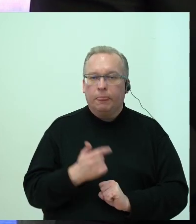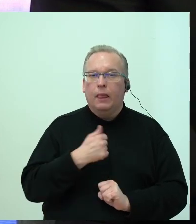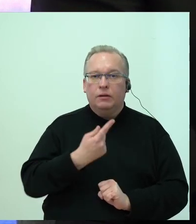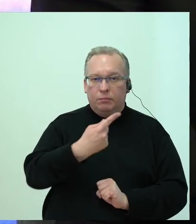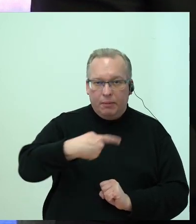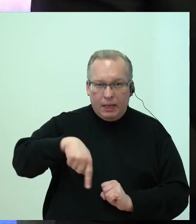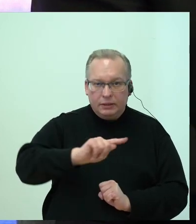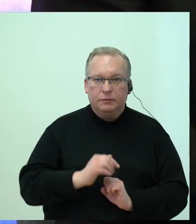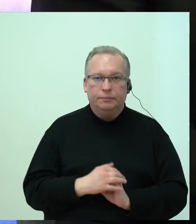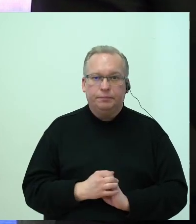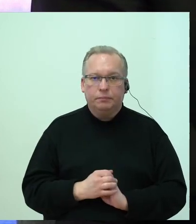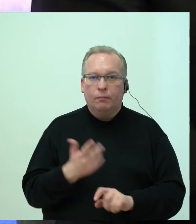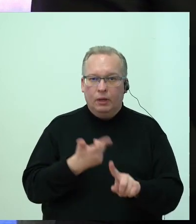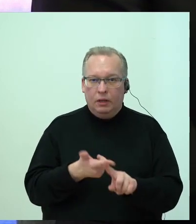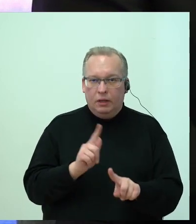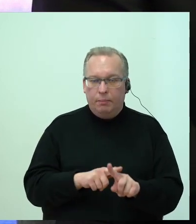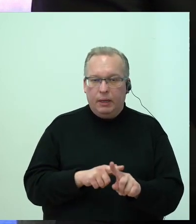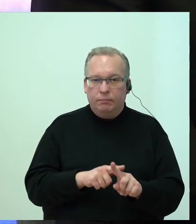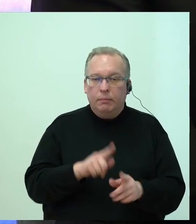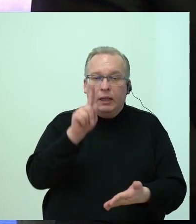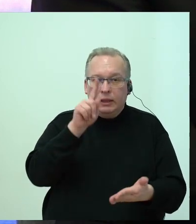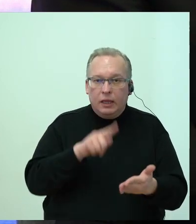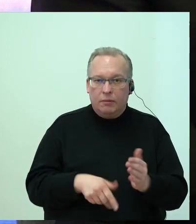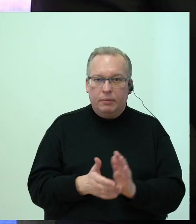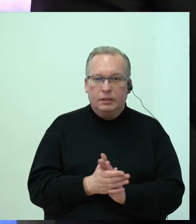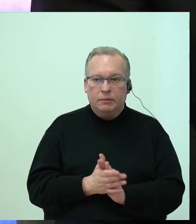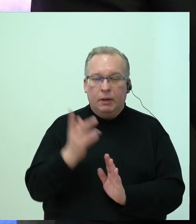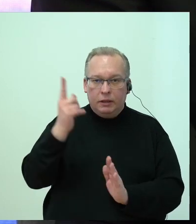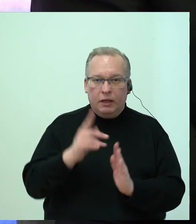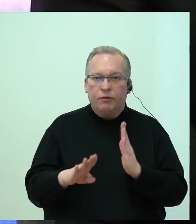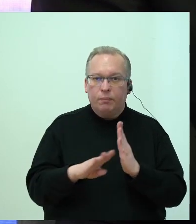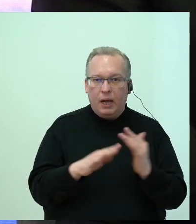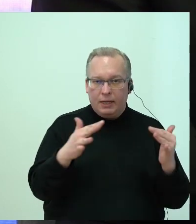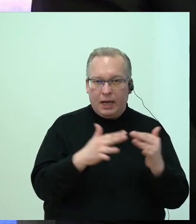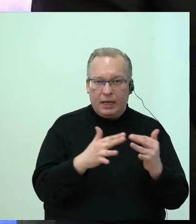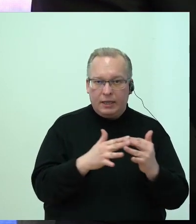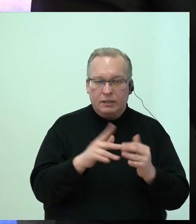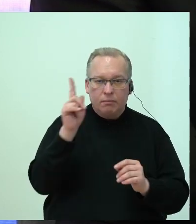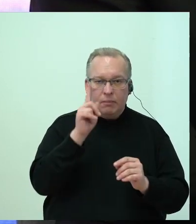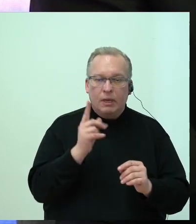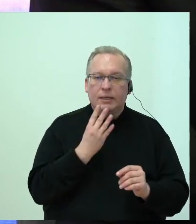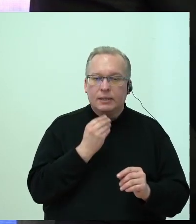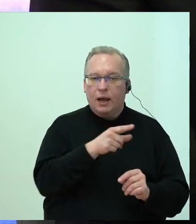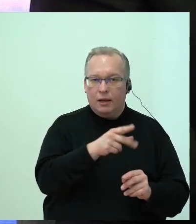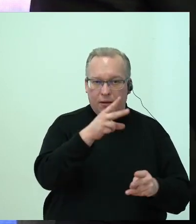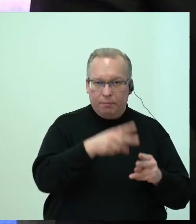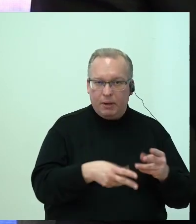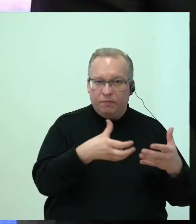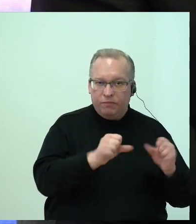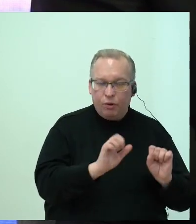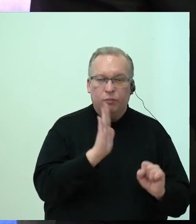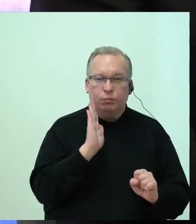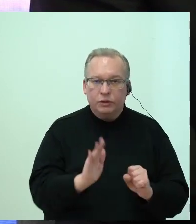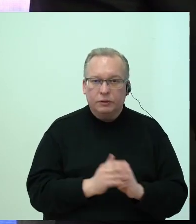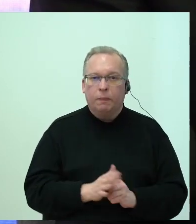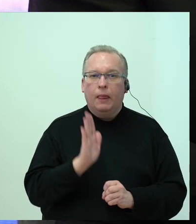mes labai tikimės, kad Dievui padedant karas Izraelyje baigsis, kad